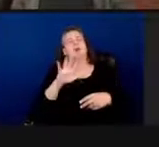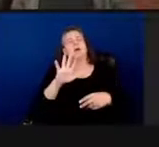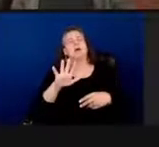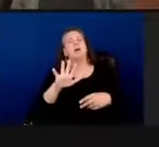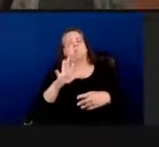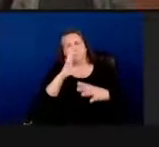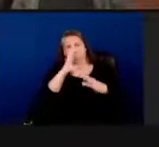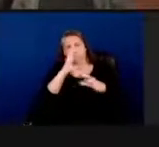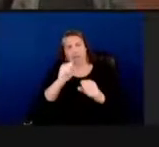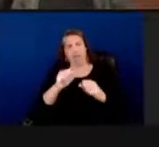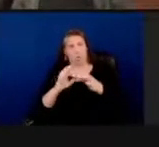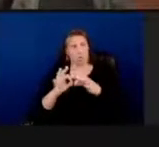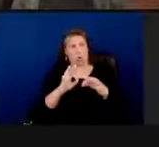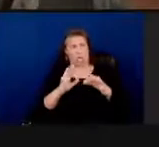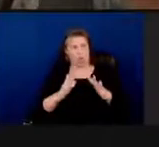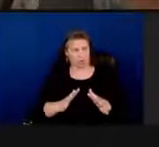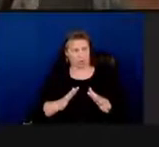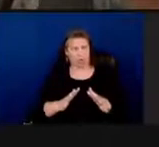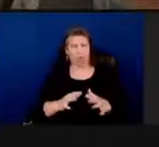kuhusiana na